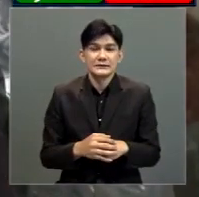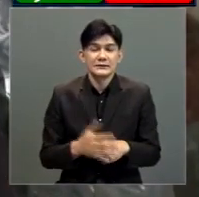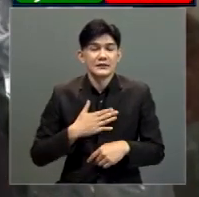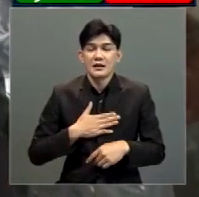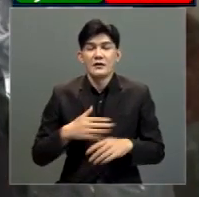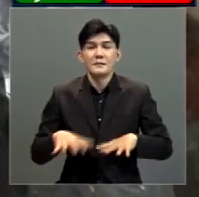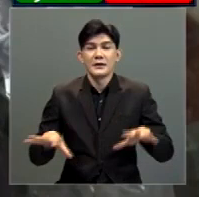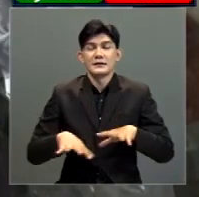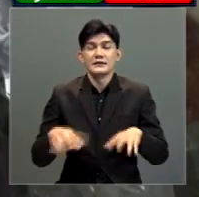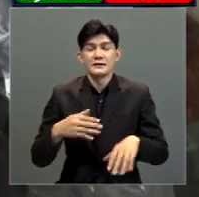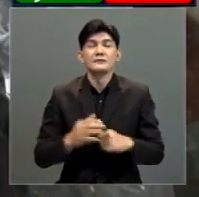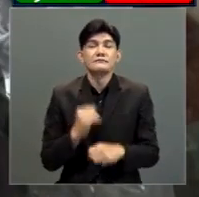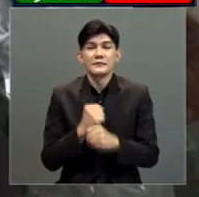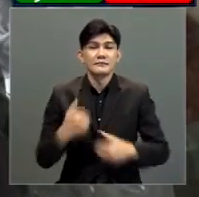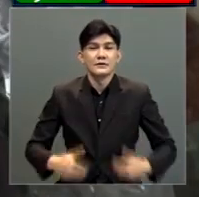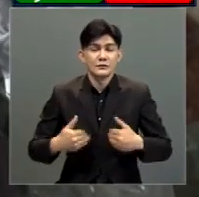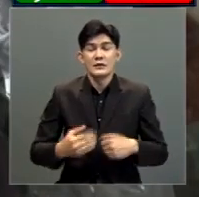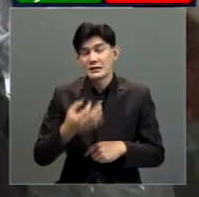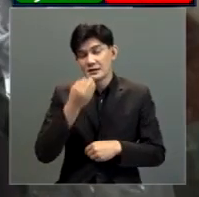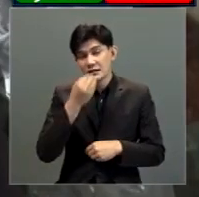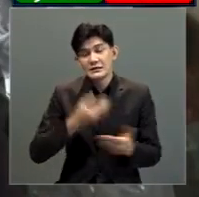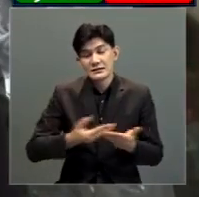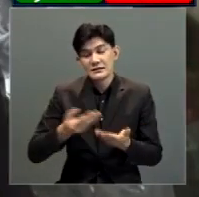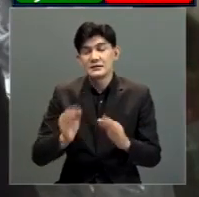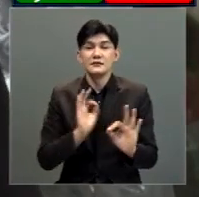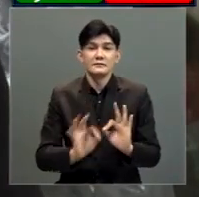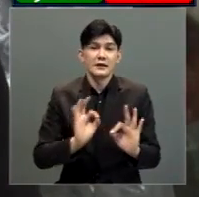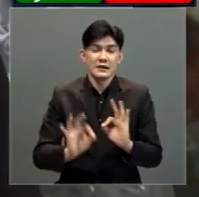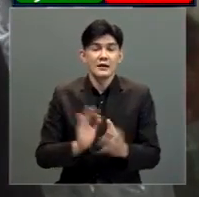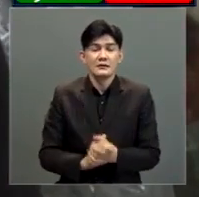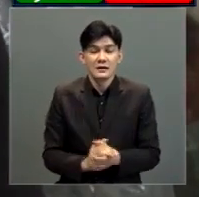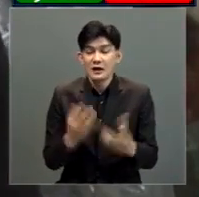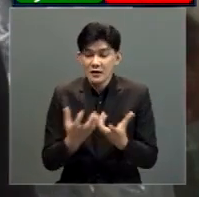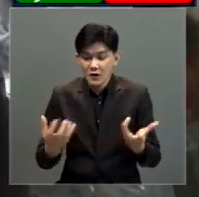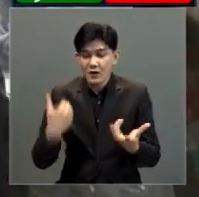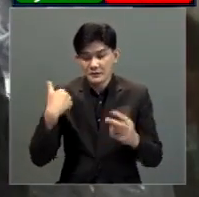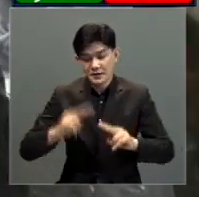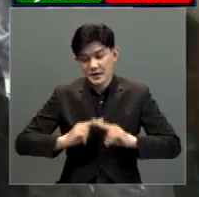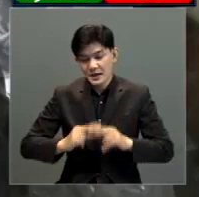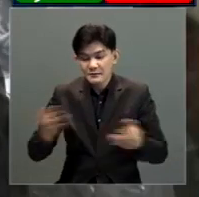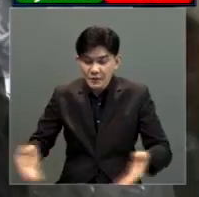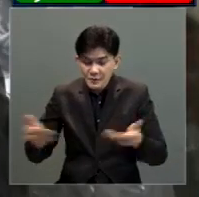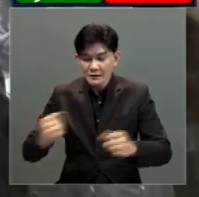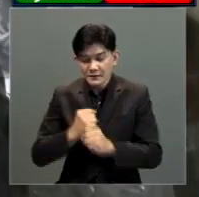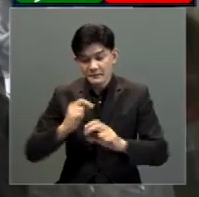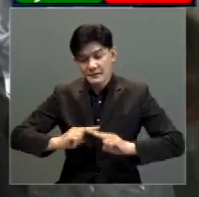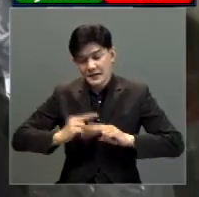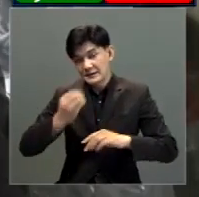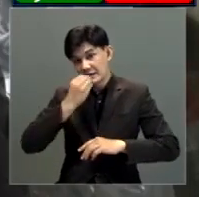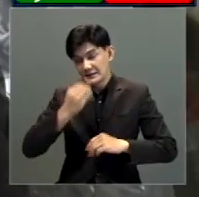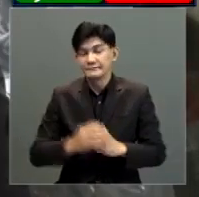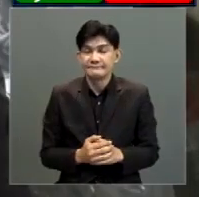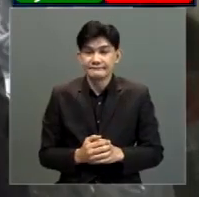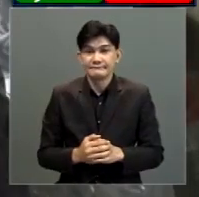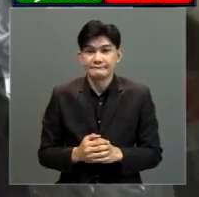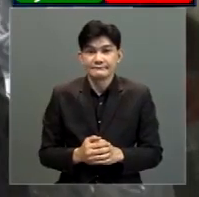เราคือแต่ก็ต้องกินประหยัดหน่อยคือกับข้าวอะไรก็เราก็ทำกินในนี้กันเ